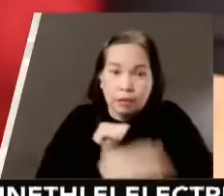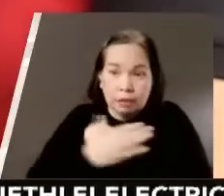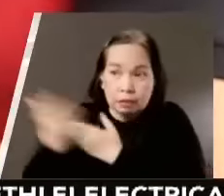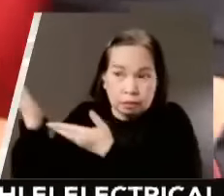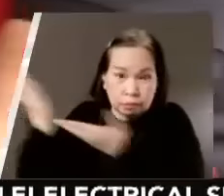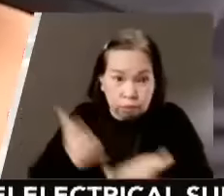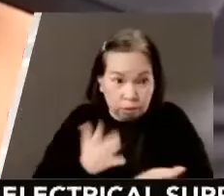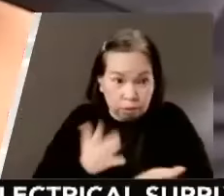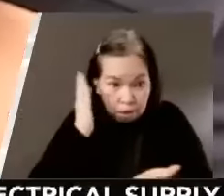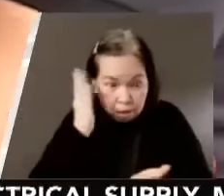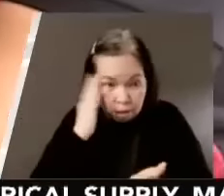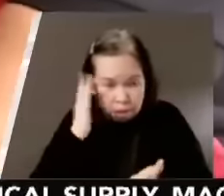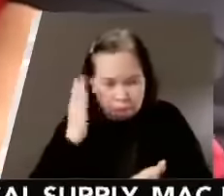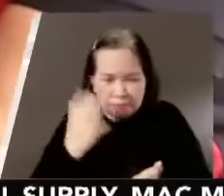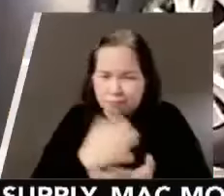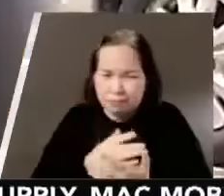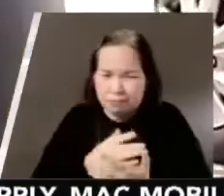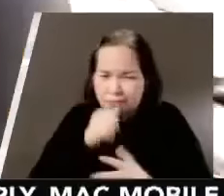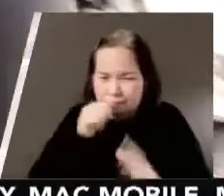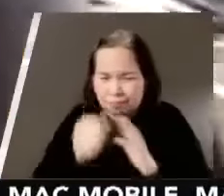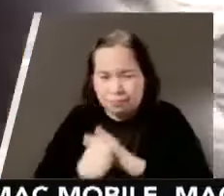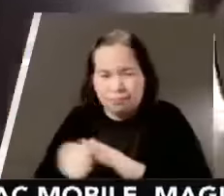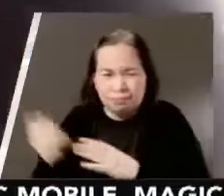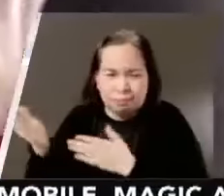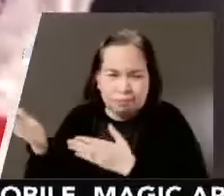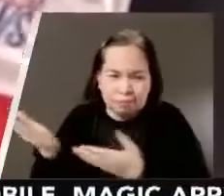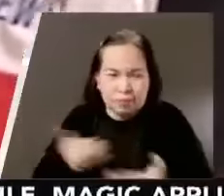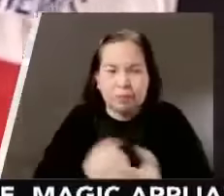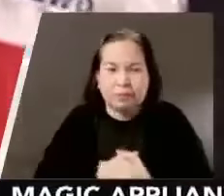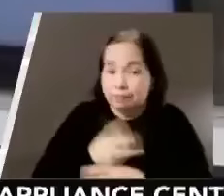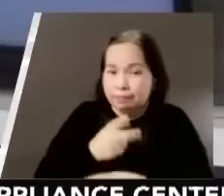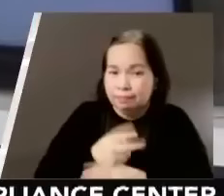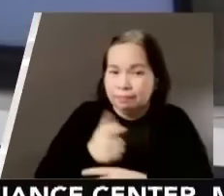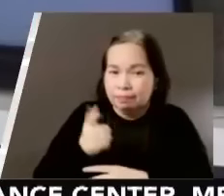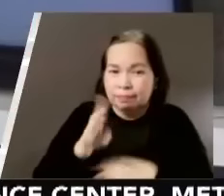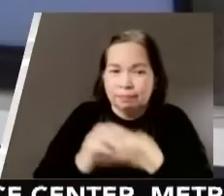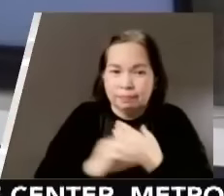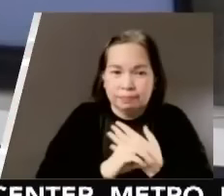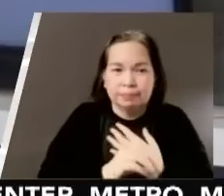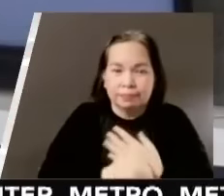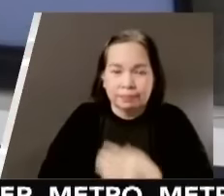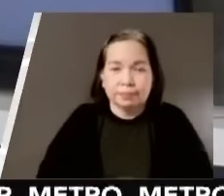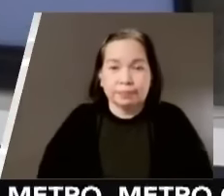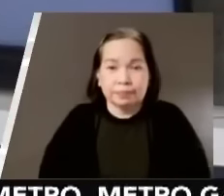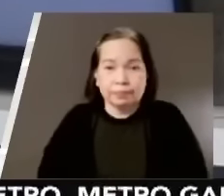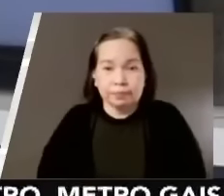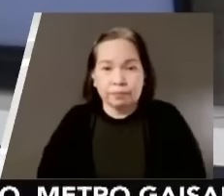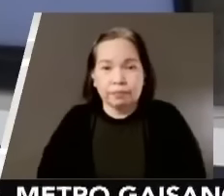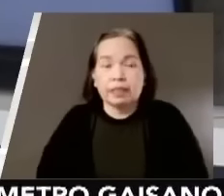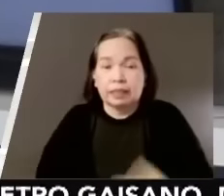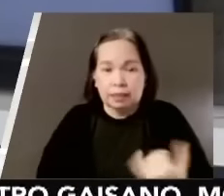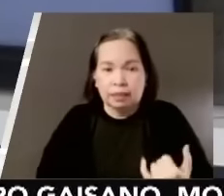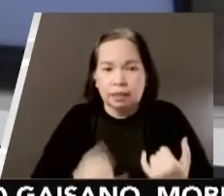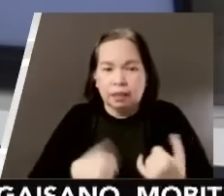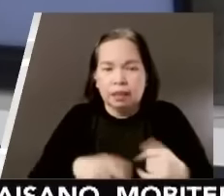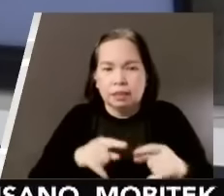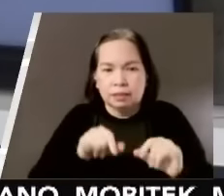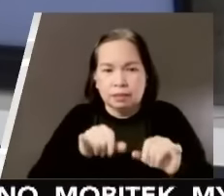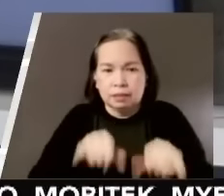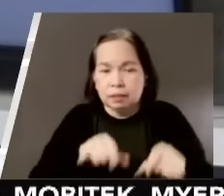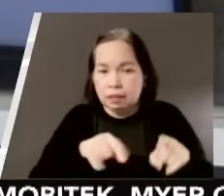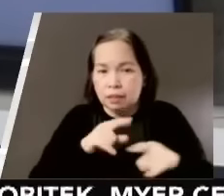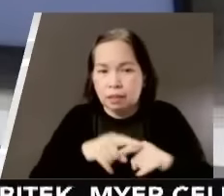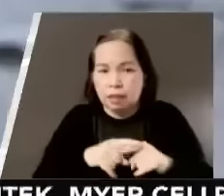News, Bernadette Reyes, nakatutok 24 oras. Nananatili sa home isolation na ikalawa at ikatlong kaso